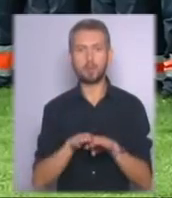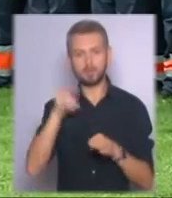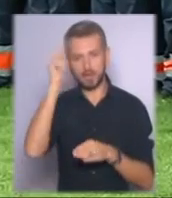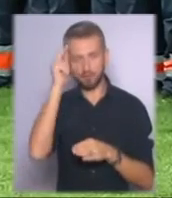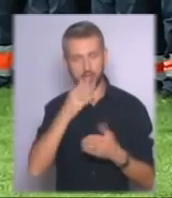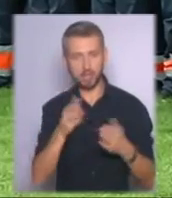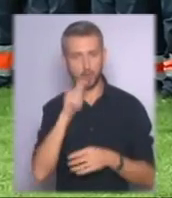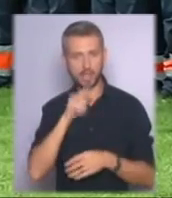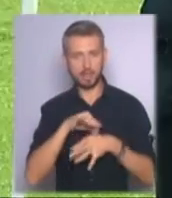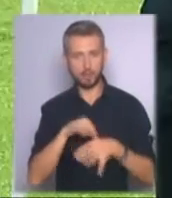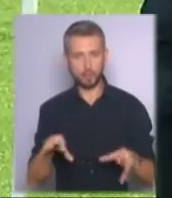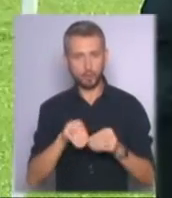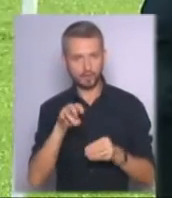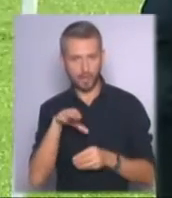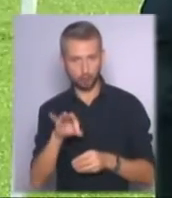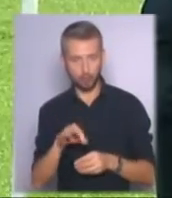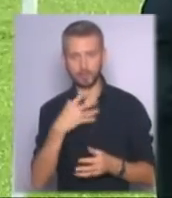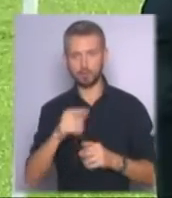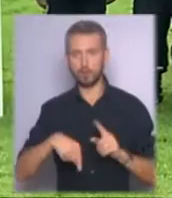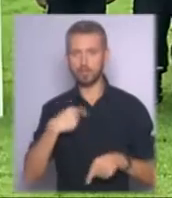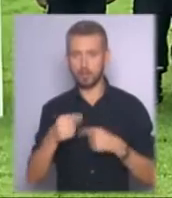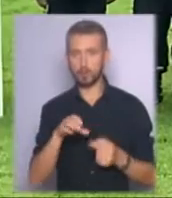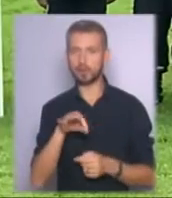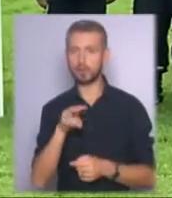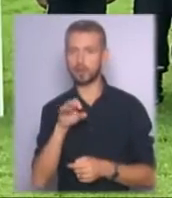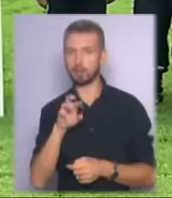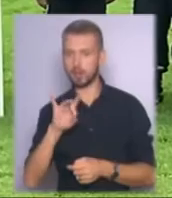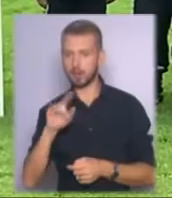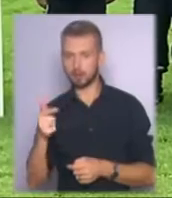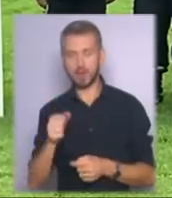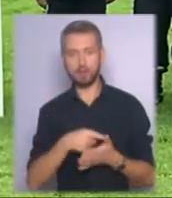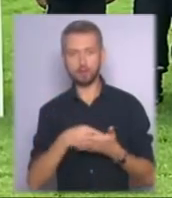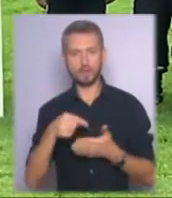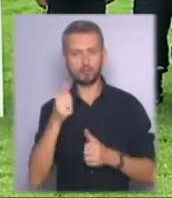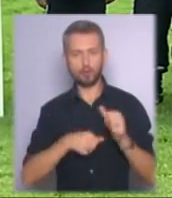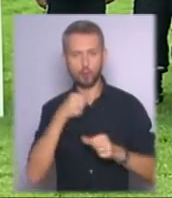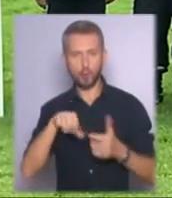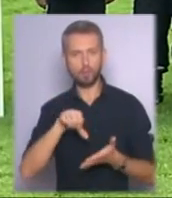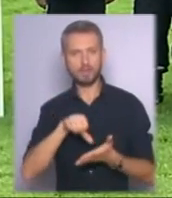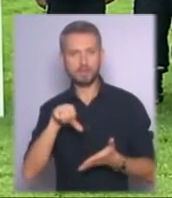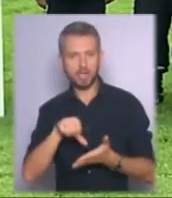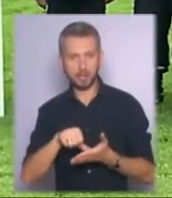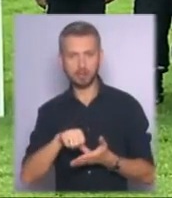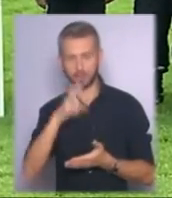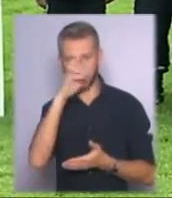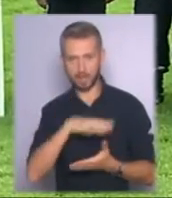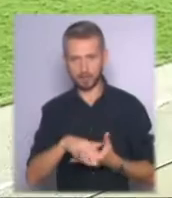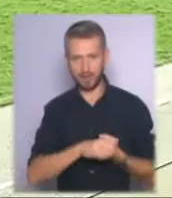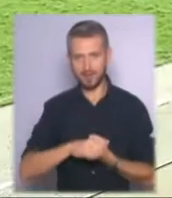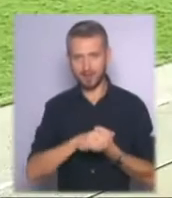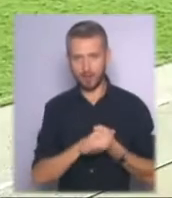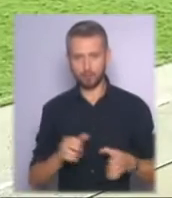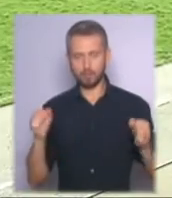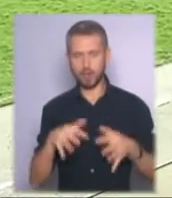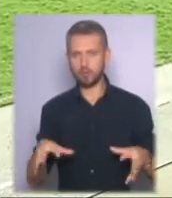Україна проводить з НАТО. У свою чергу Єнс Столтенберг наголосив, що кожного року представники країн Альянсу збираються разом не для того, щоб